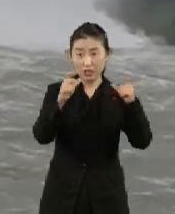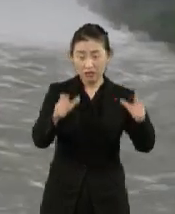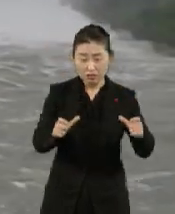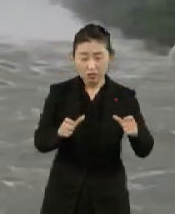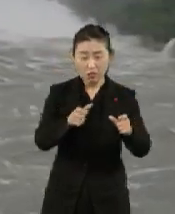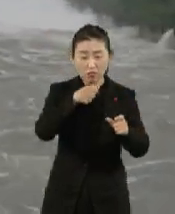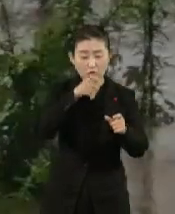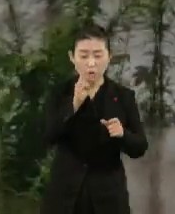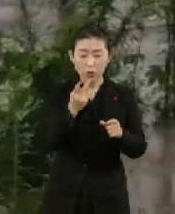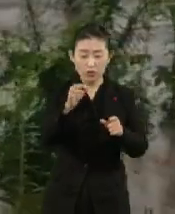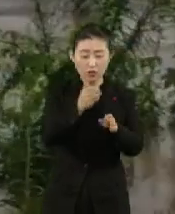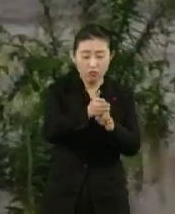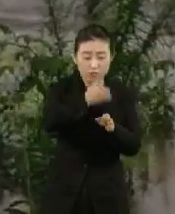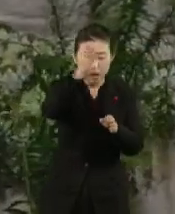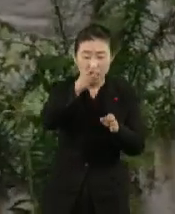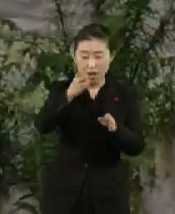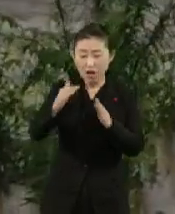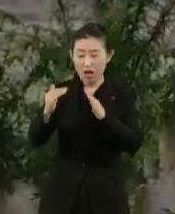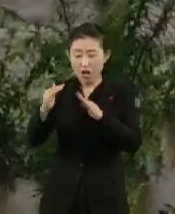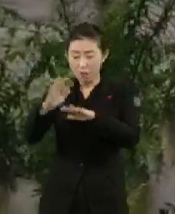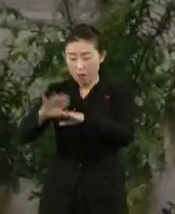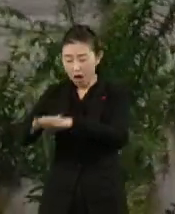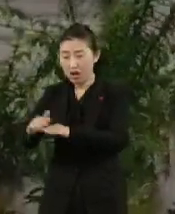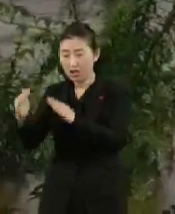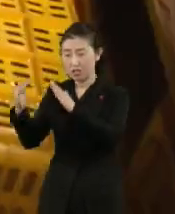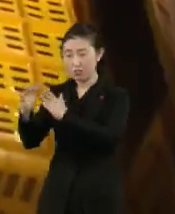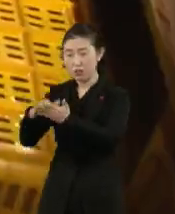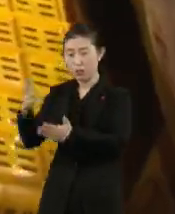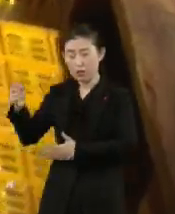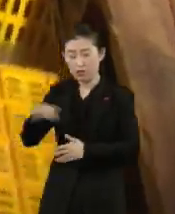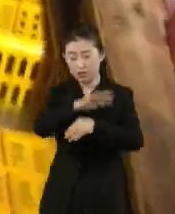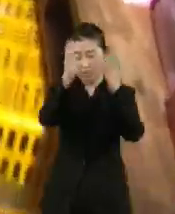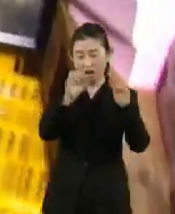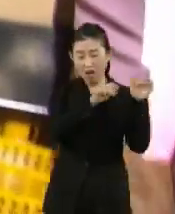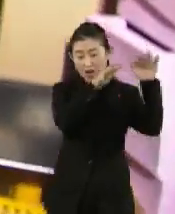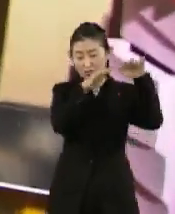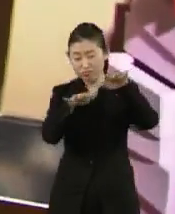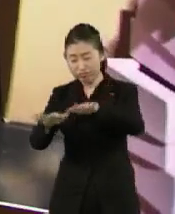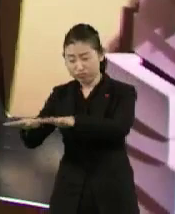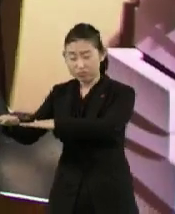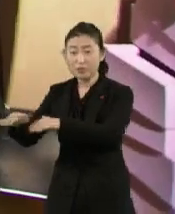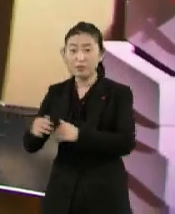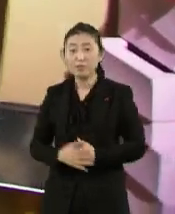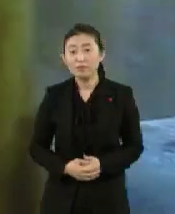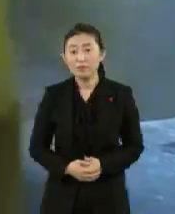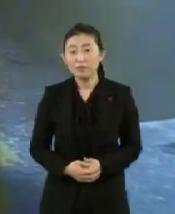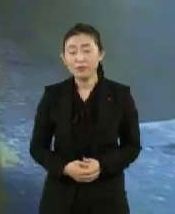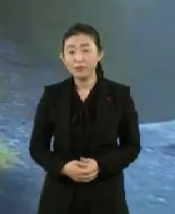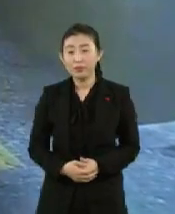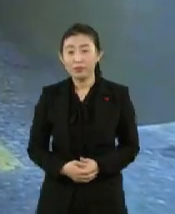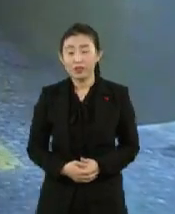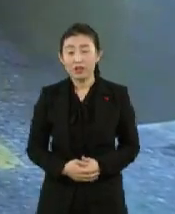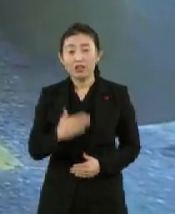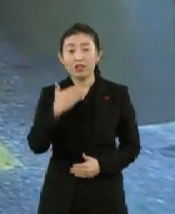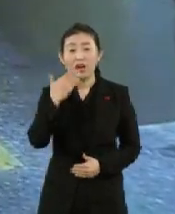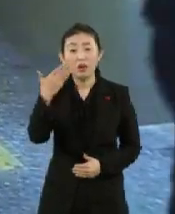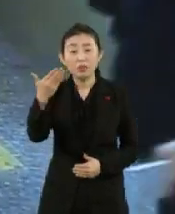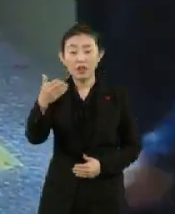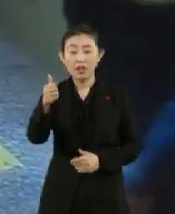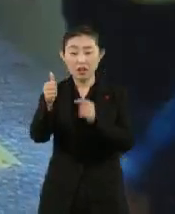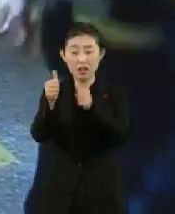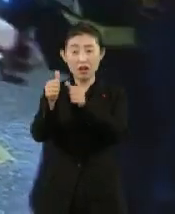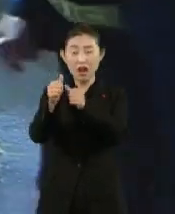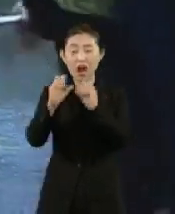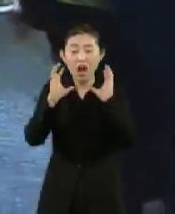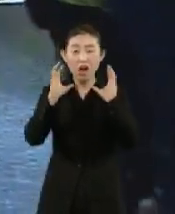용담댐의 갑작스러운 방류로 농경지 470헥타르와 주택 80여 채가 물에 잠겼습니다. 9살 남자